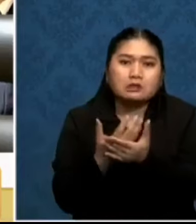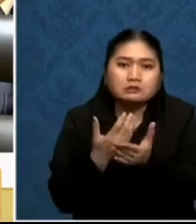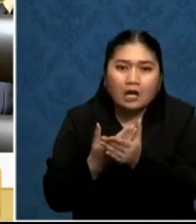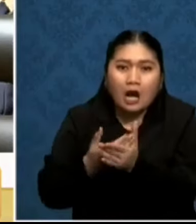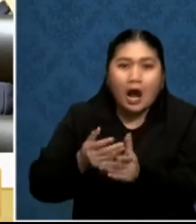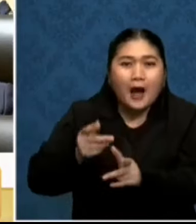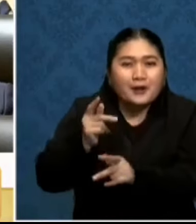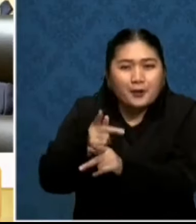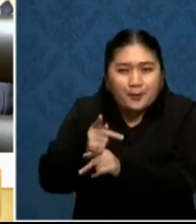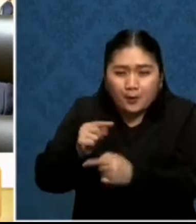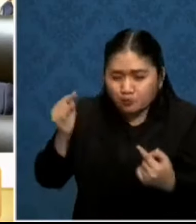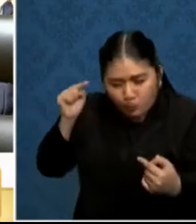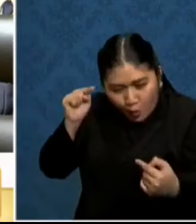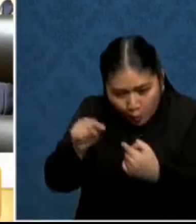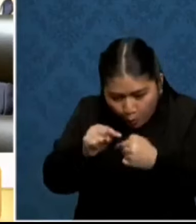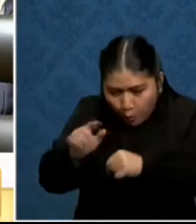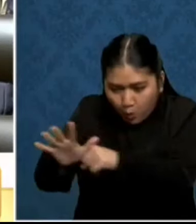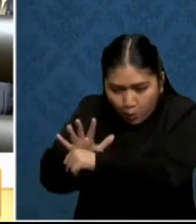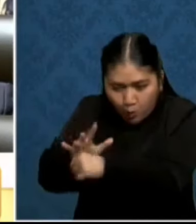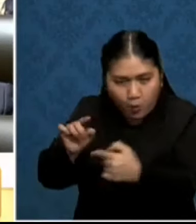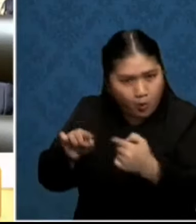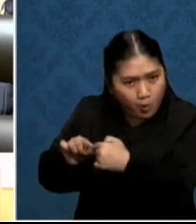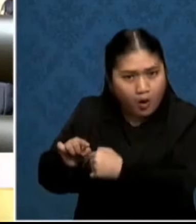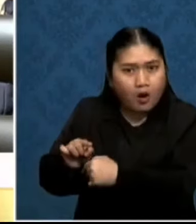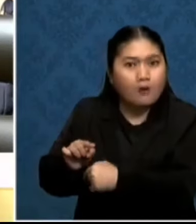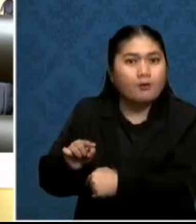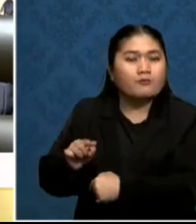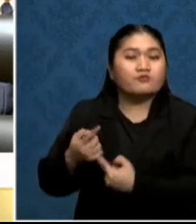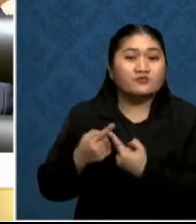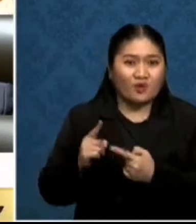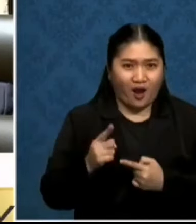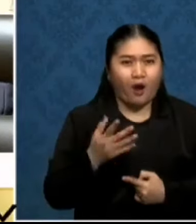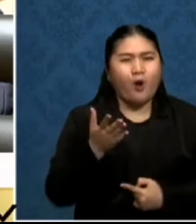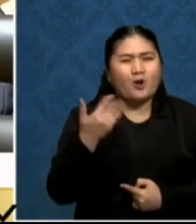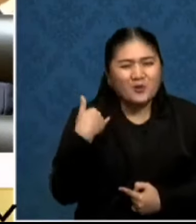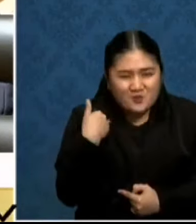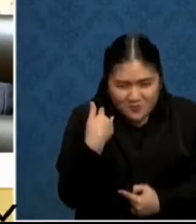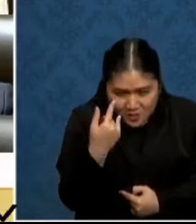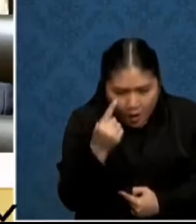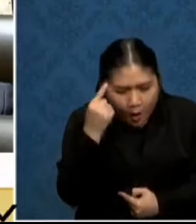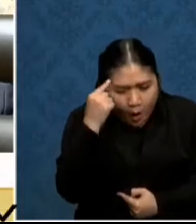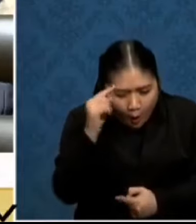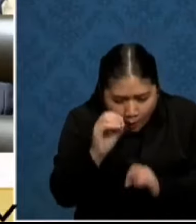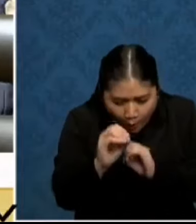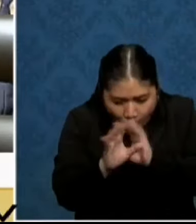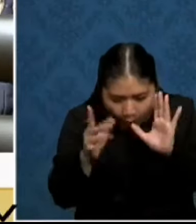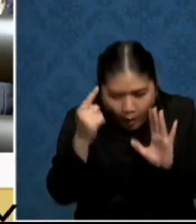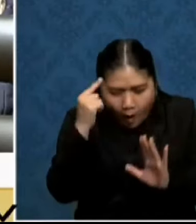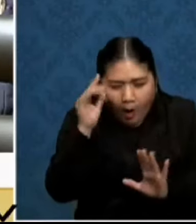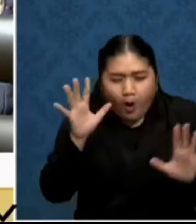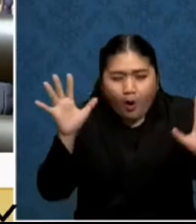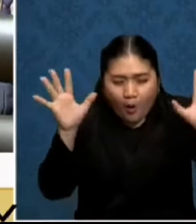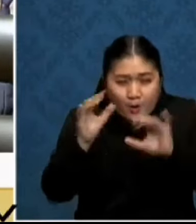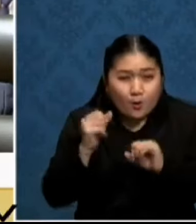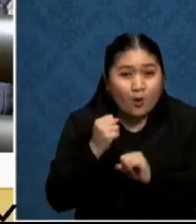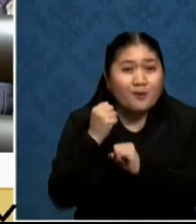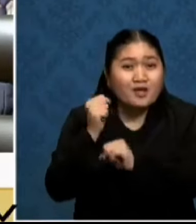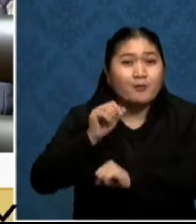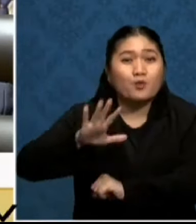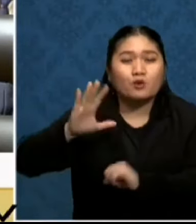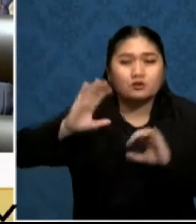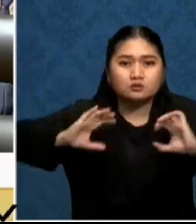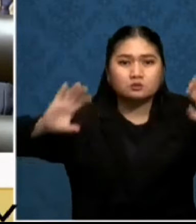ตลอดก็ตามแต่มันก็ยังเห็นแสงสว่างตรงปายอุโมงค์เล็ก็กว่าเป็นความพยายามรัฐบาลแต่พอไปดูลึก